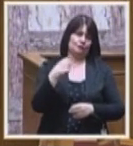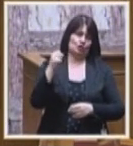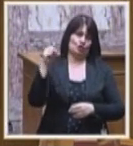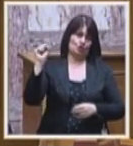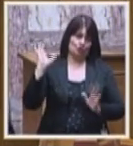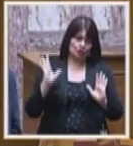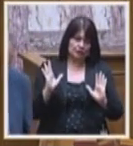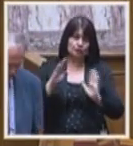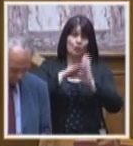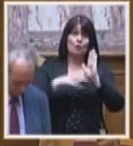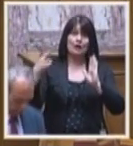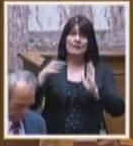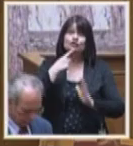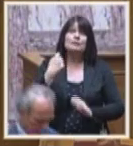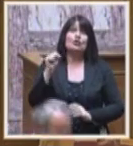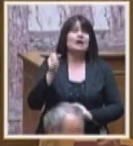Απέρριψαν το πρόγραμμά σας.